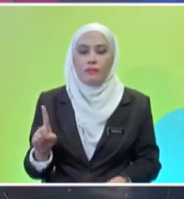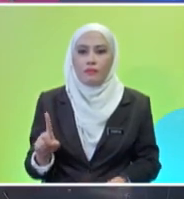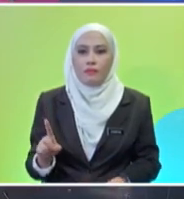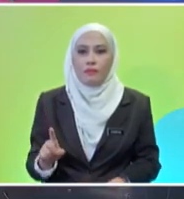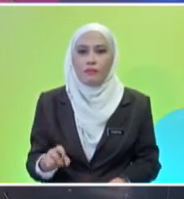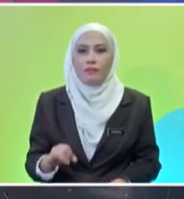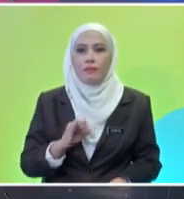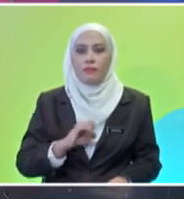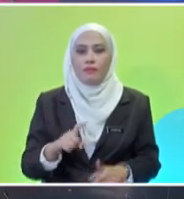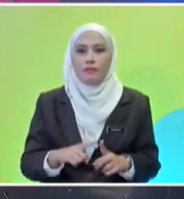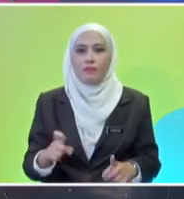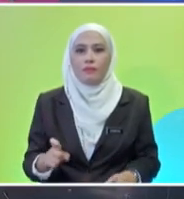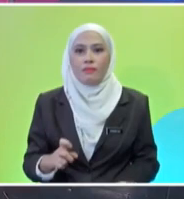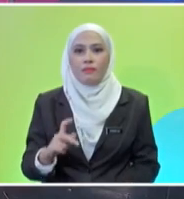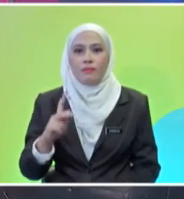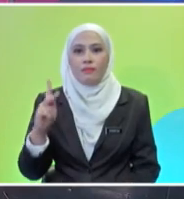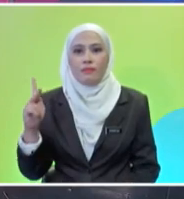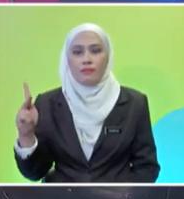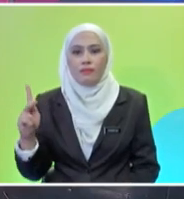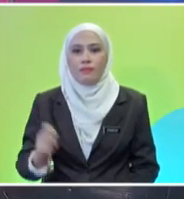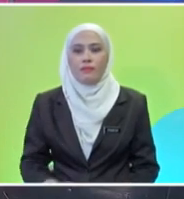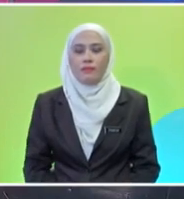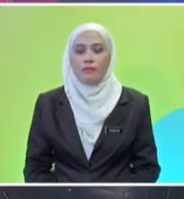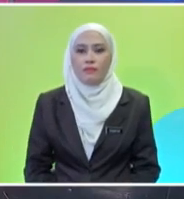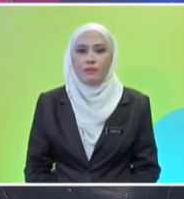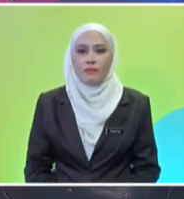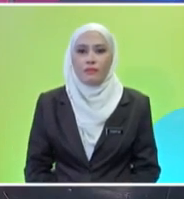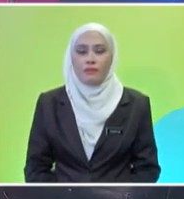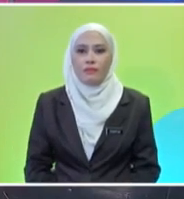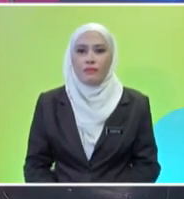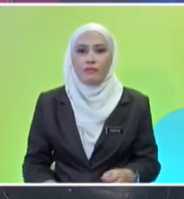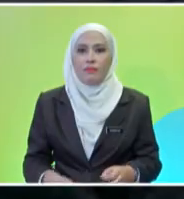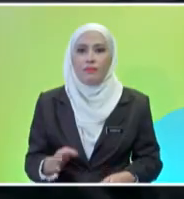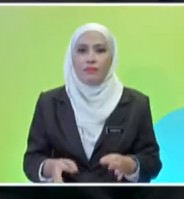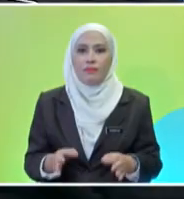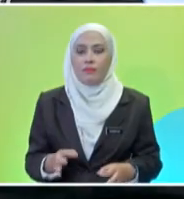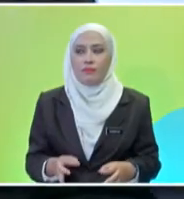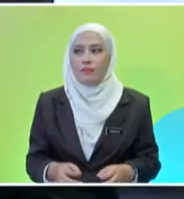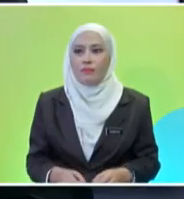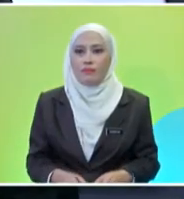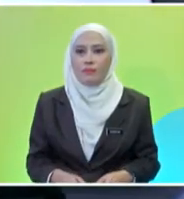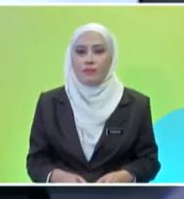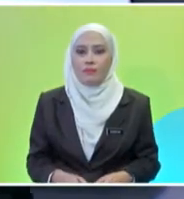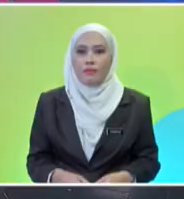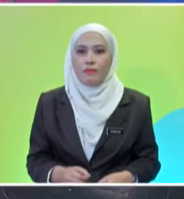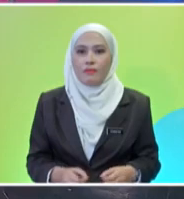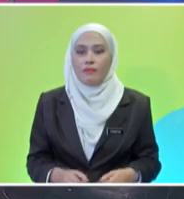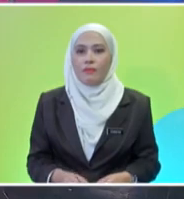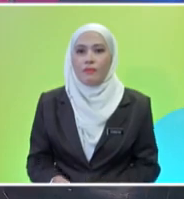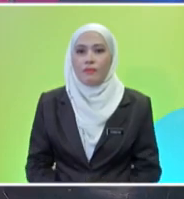daripada gelang menuju ke gunung bercabang tiga jika begitu mau Lihatlah ikut saya ke gunung